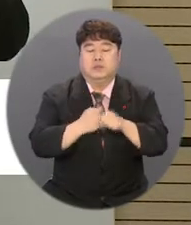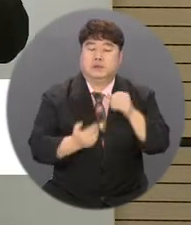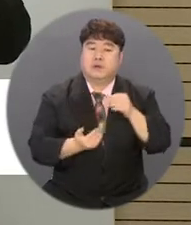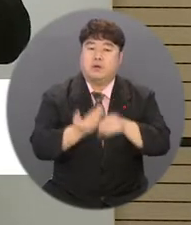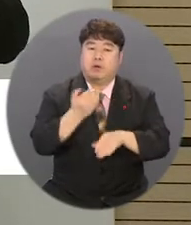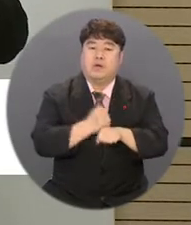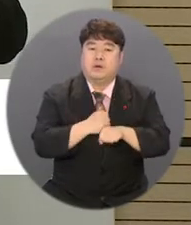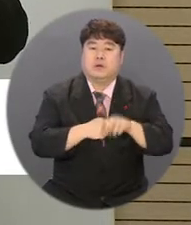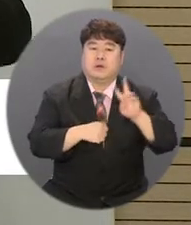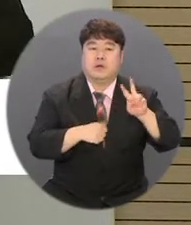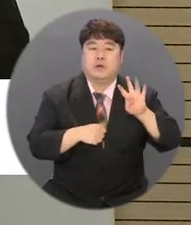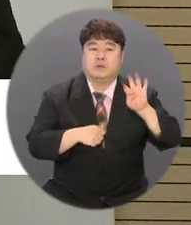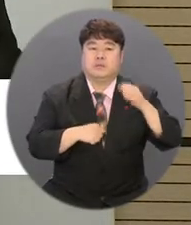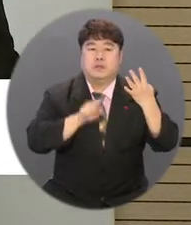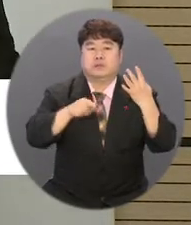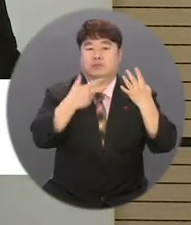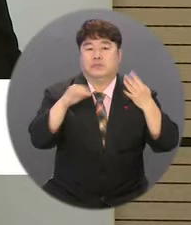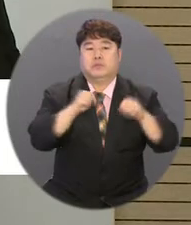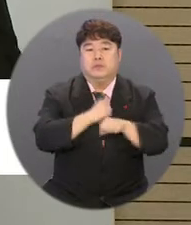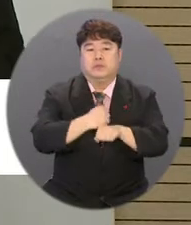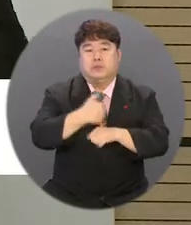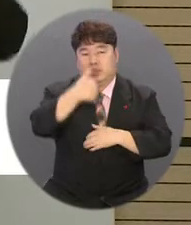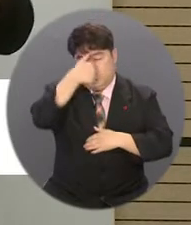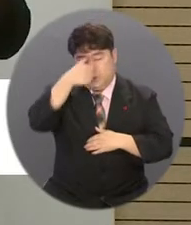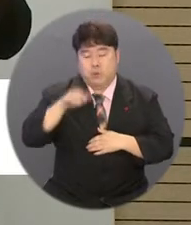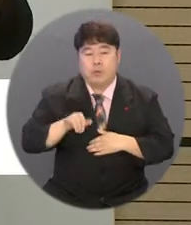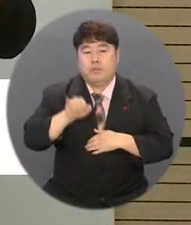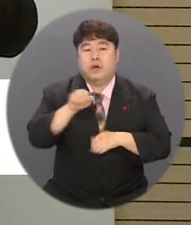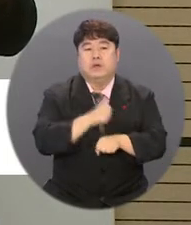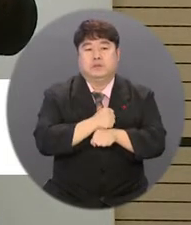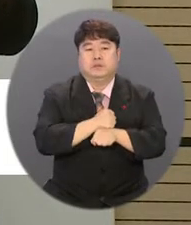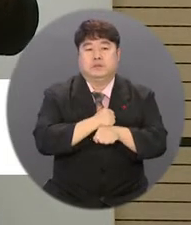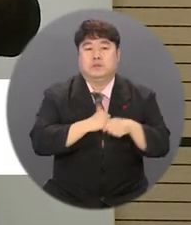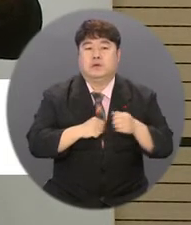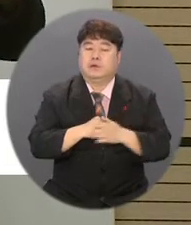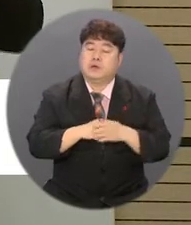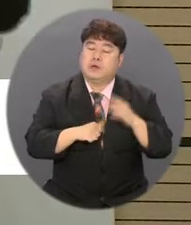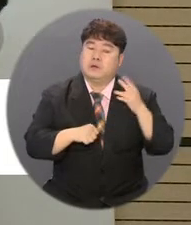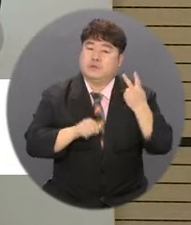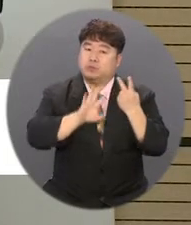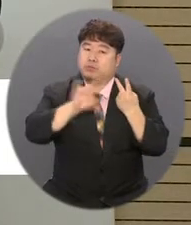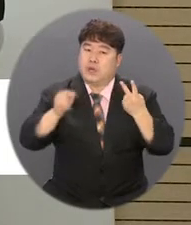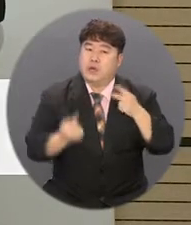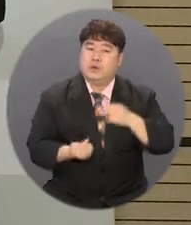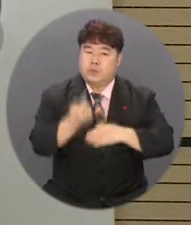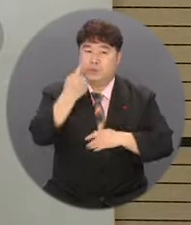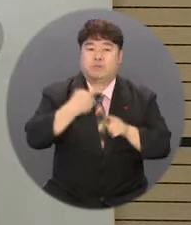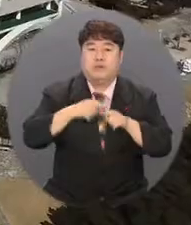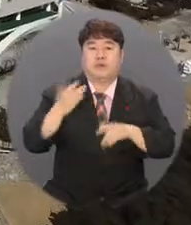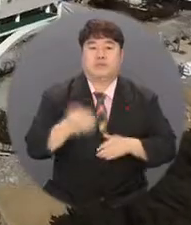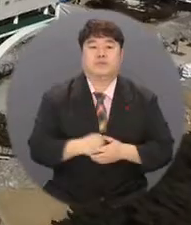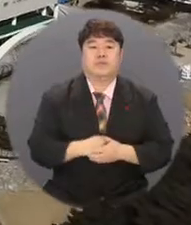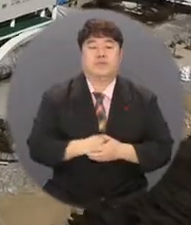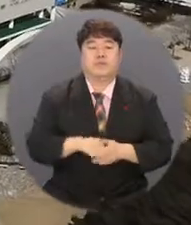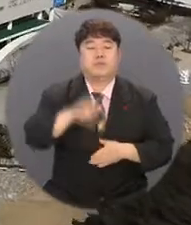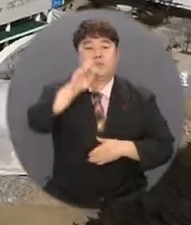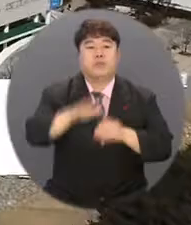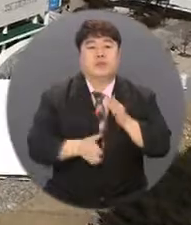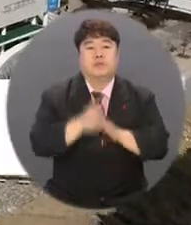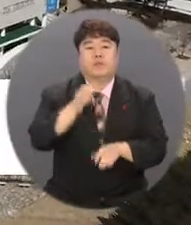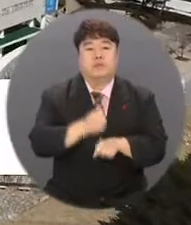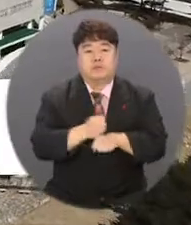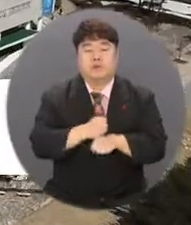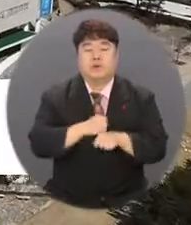44.7%로 델타 변이의 약20% 수준과 비교해서 2배 이상 높은 것으로 평가되었습니다.